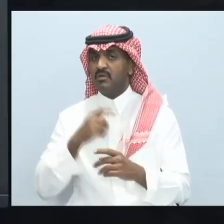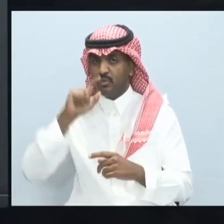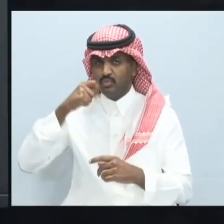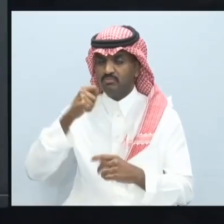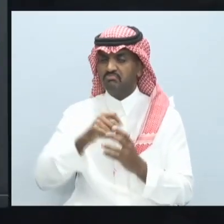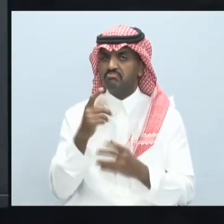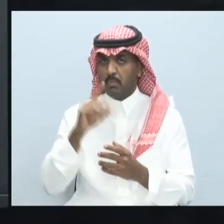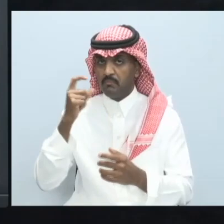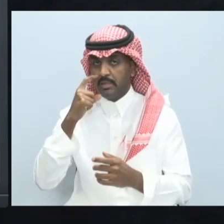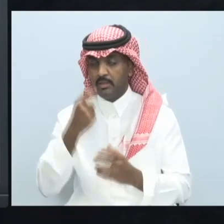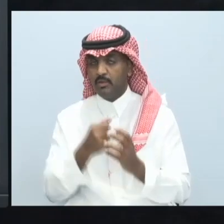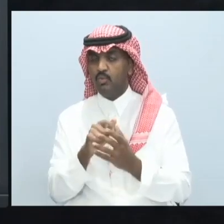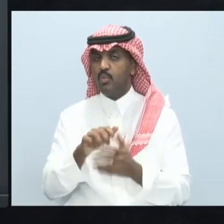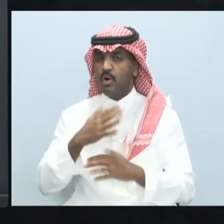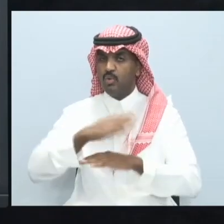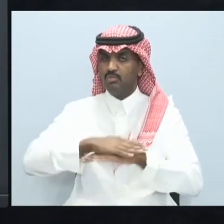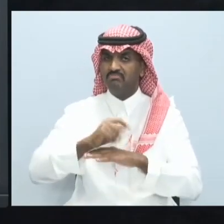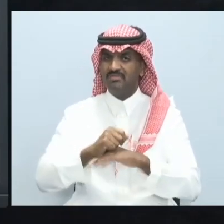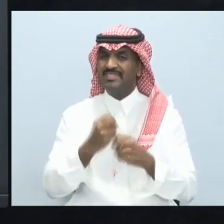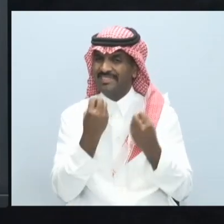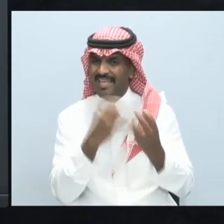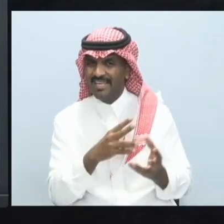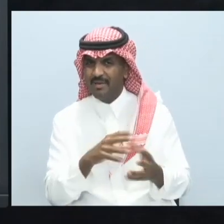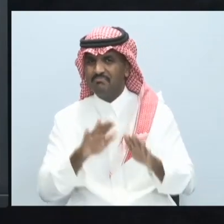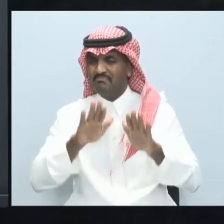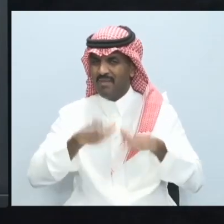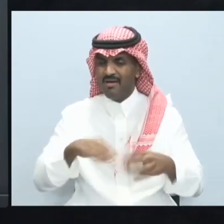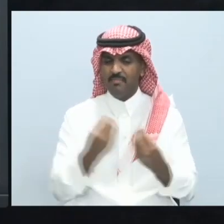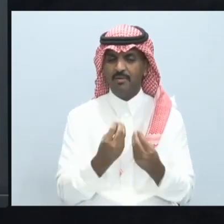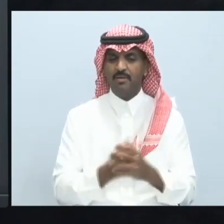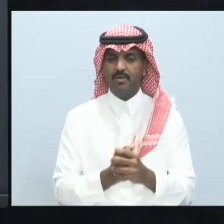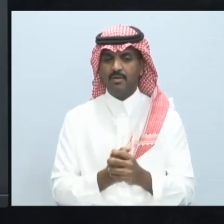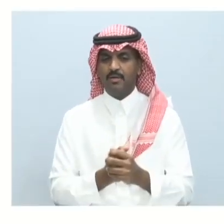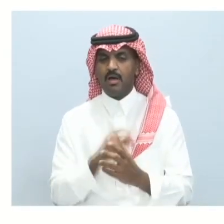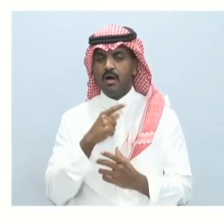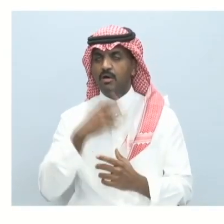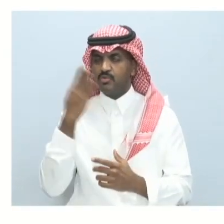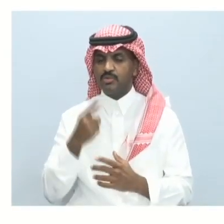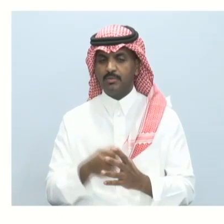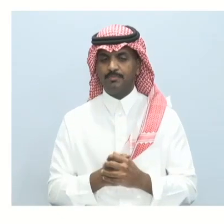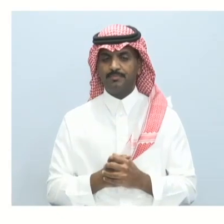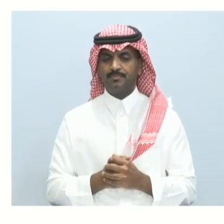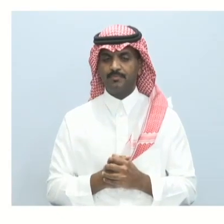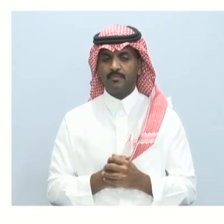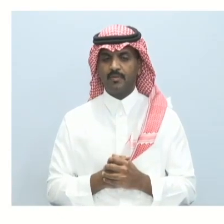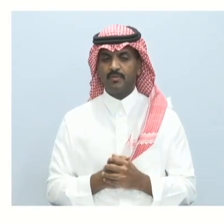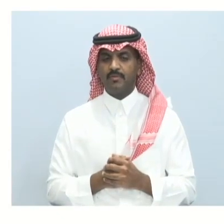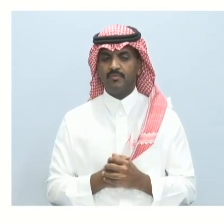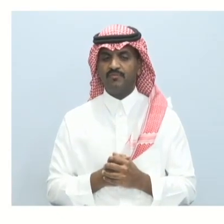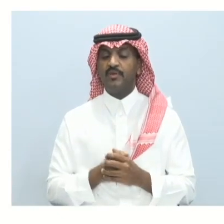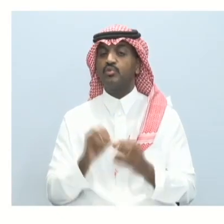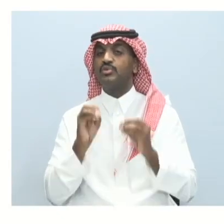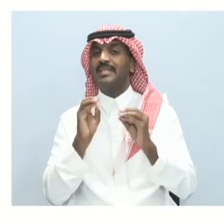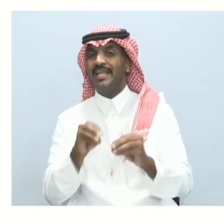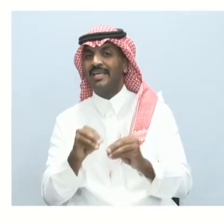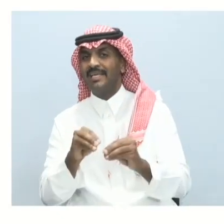خلقهم تكره البقاء معه فقال رسول الله صلى الله عليه وسلم فتردين